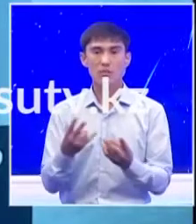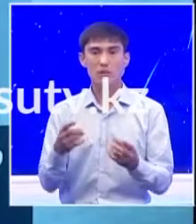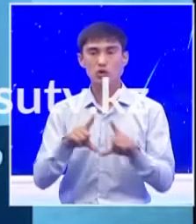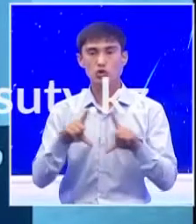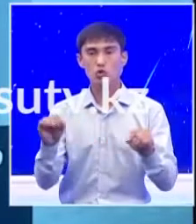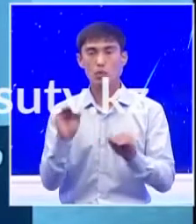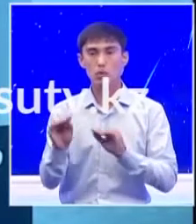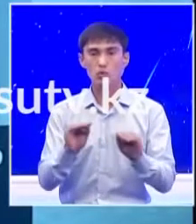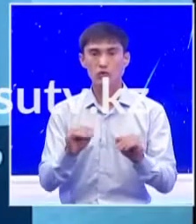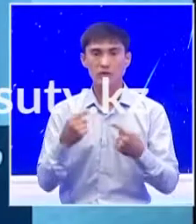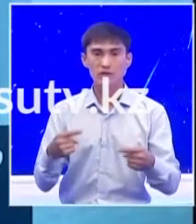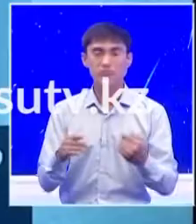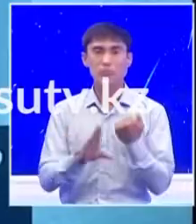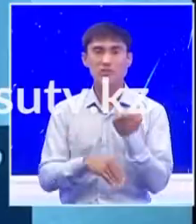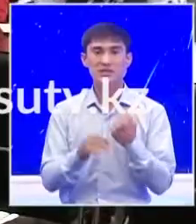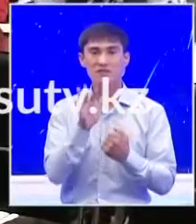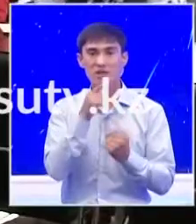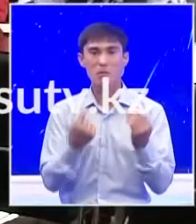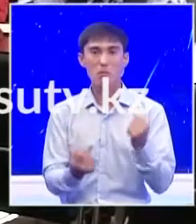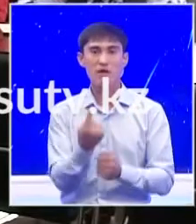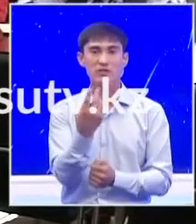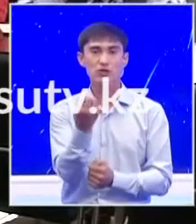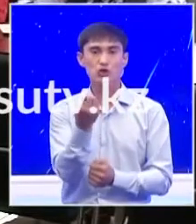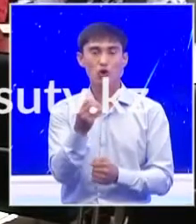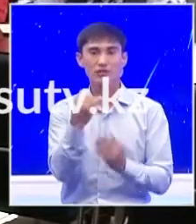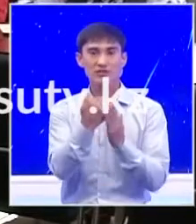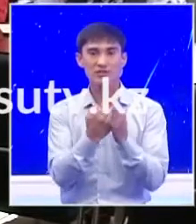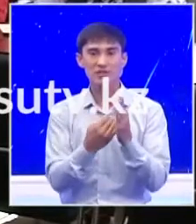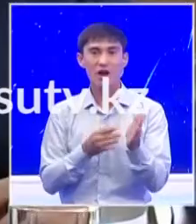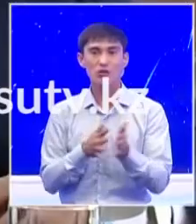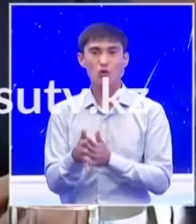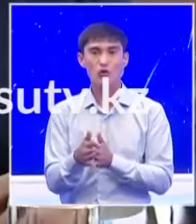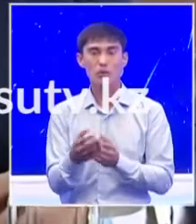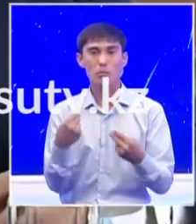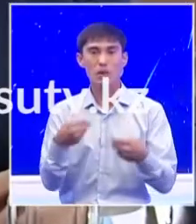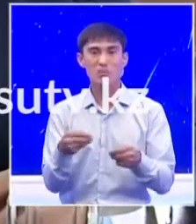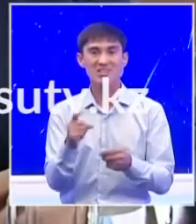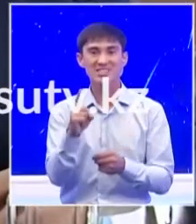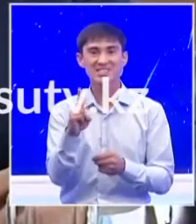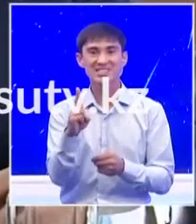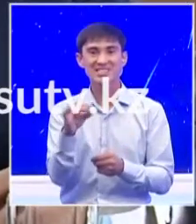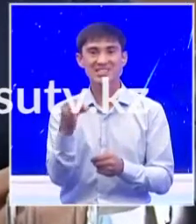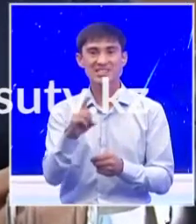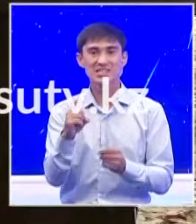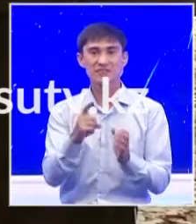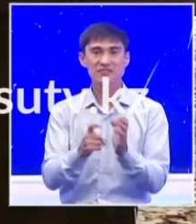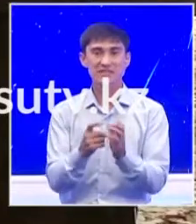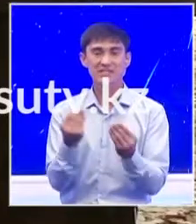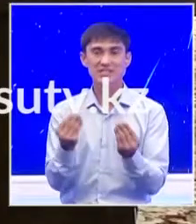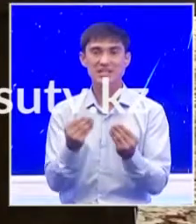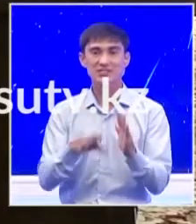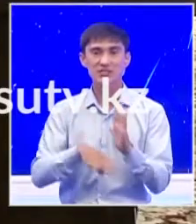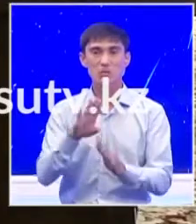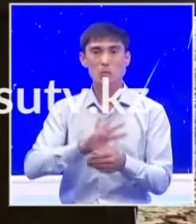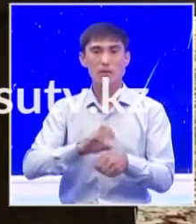школе оборудования. В последнее время появилась еще одна статья на расходы – приобретение дезинфицирующих средств в связи с